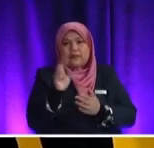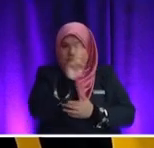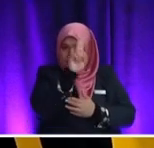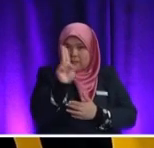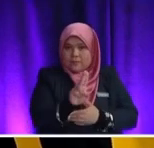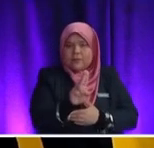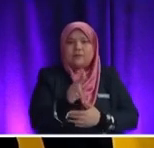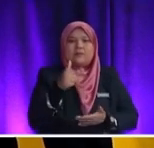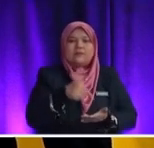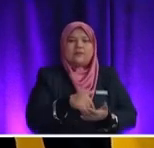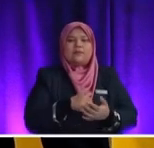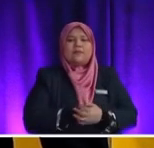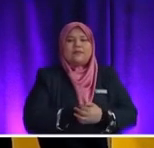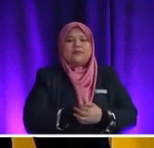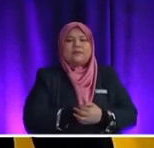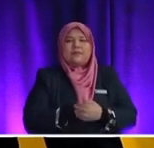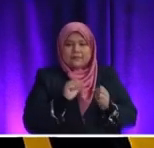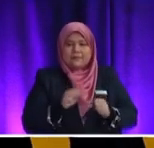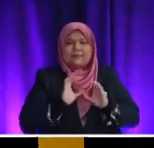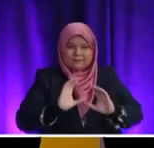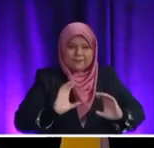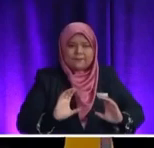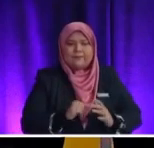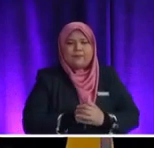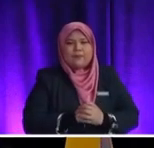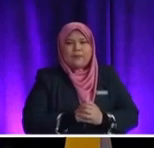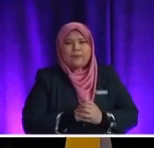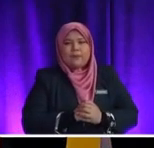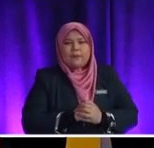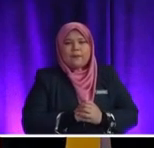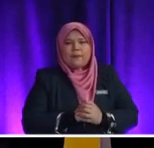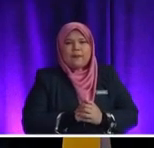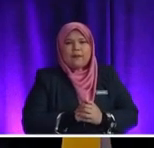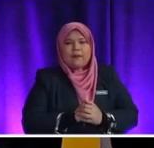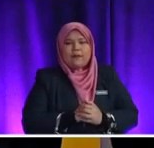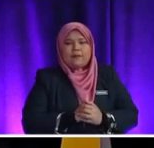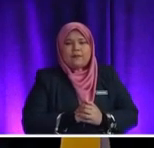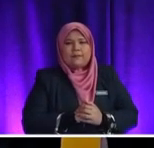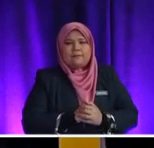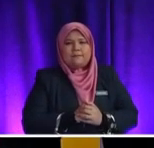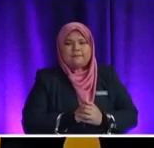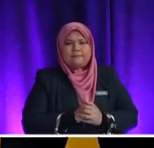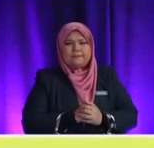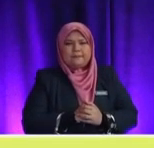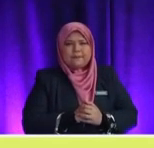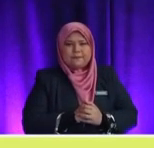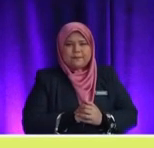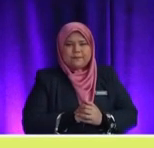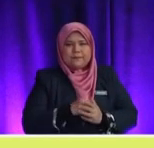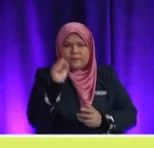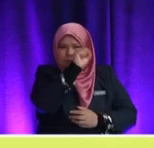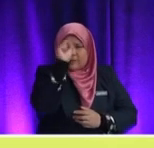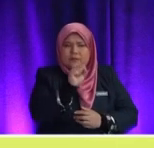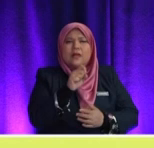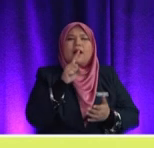uji lagilah Oh oke boleh Oke bye Oke soalnya adalah